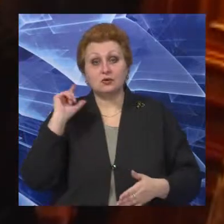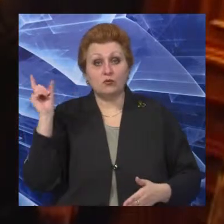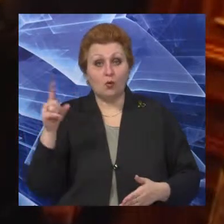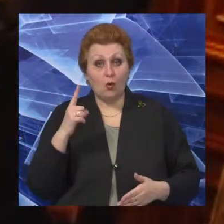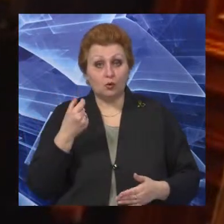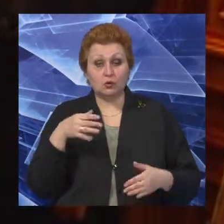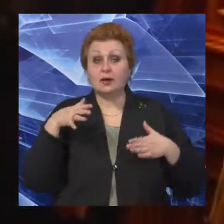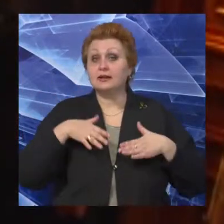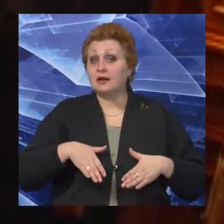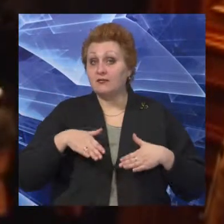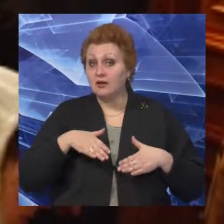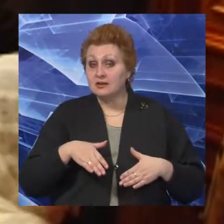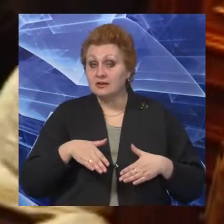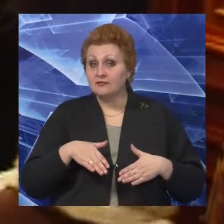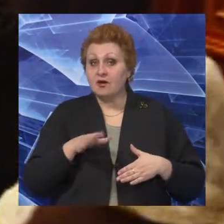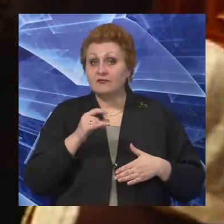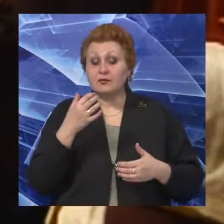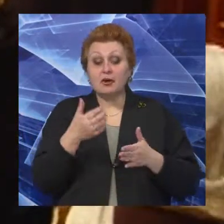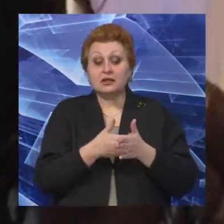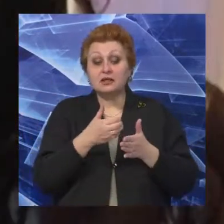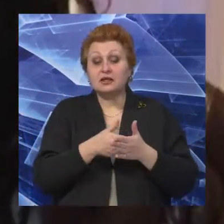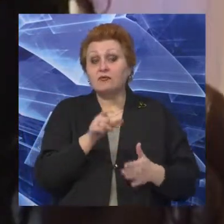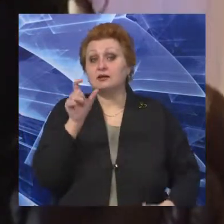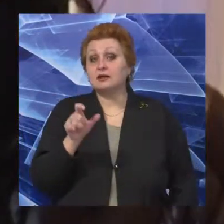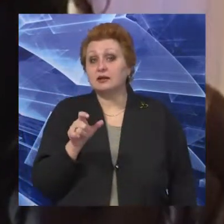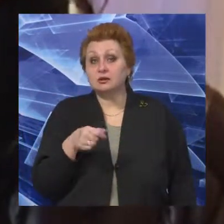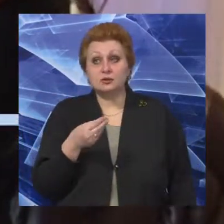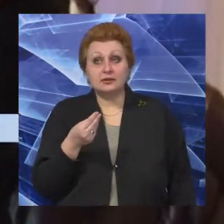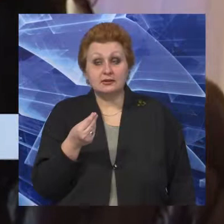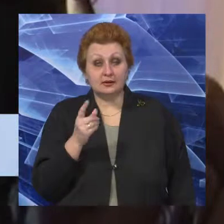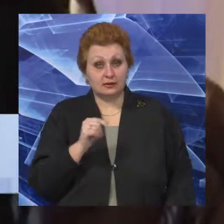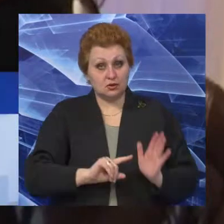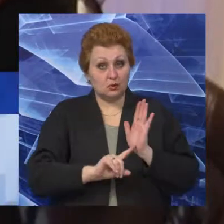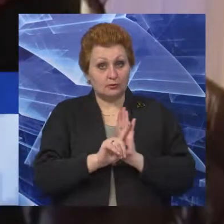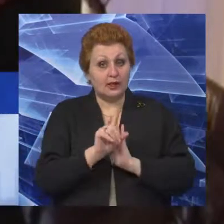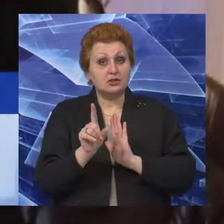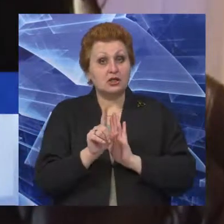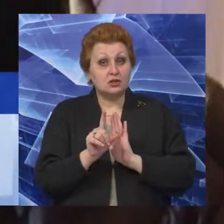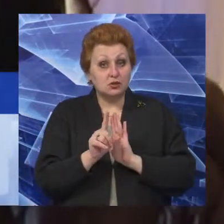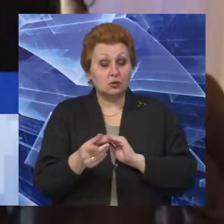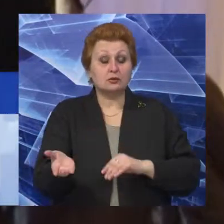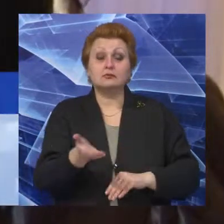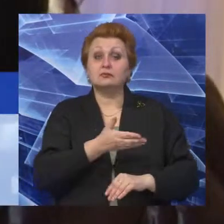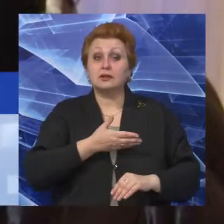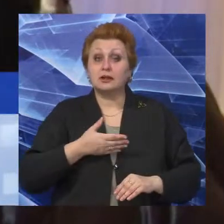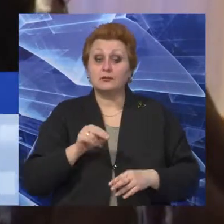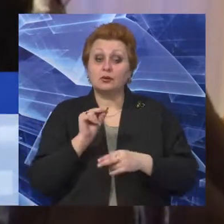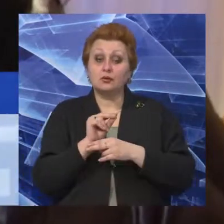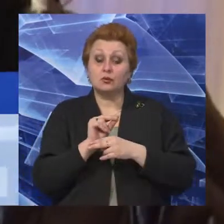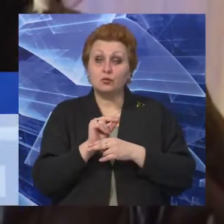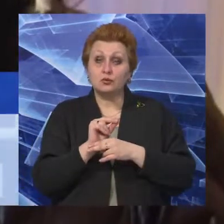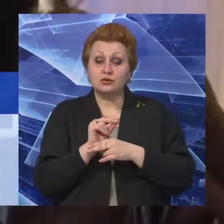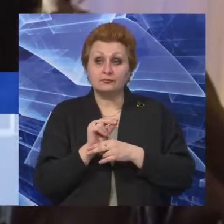и Северокавказского округа. В епархии часто не хватает людей, не хватает денег, чтобы начать что-то. Вот мы как бы учим,